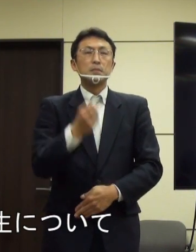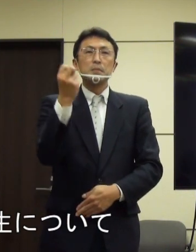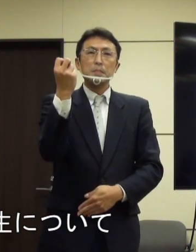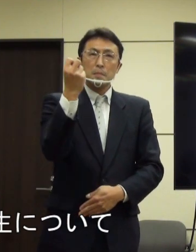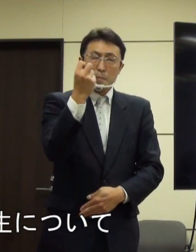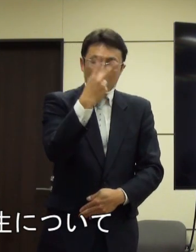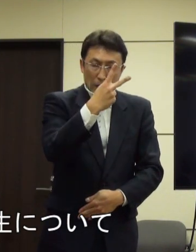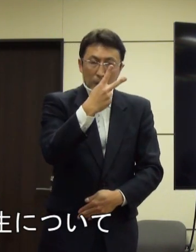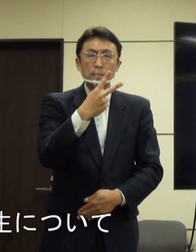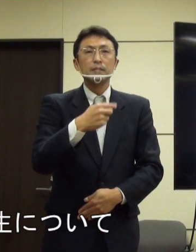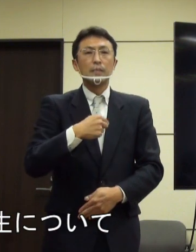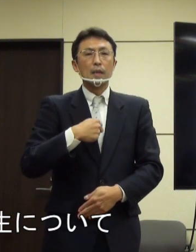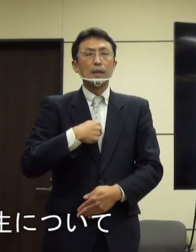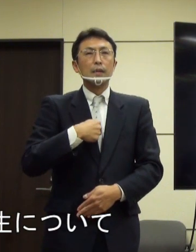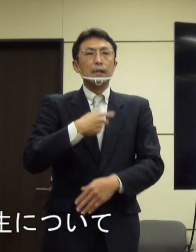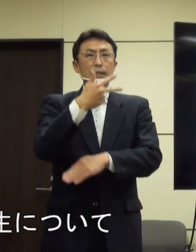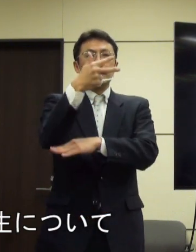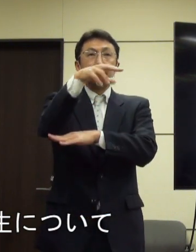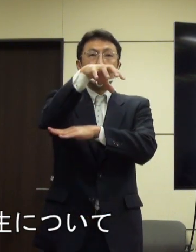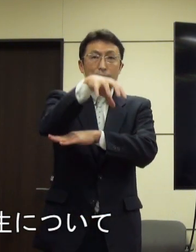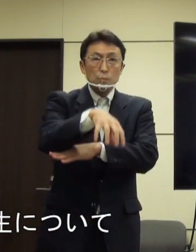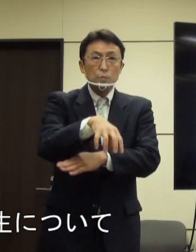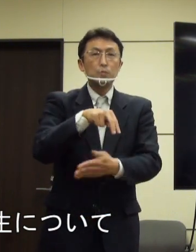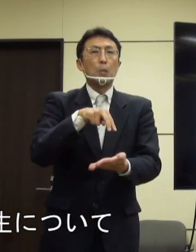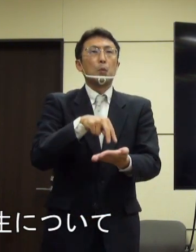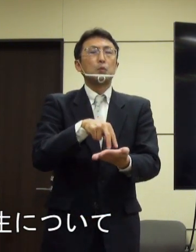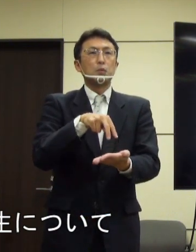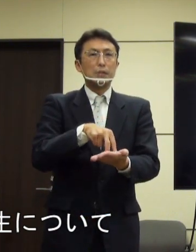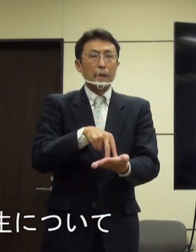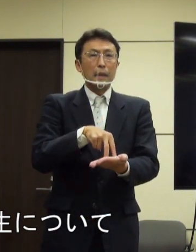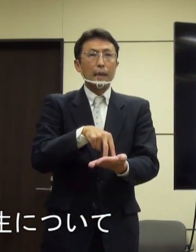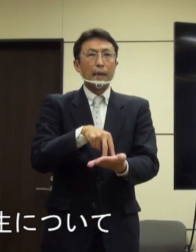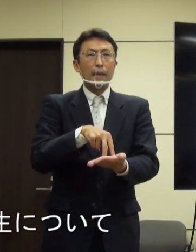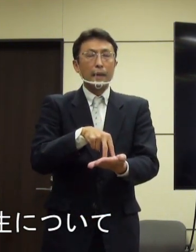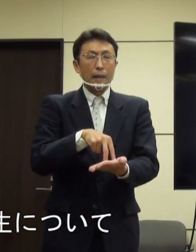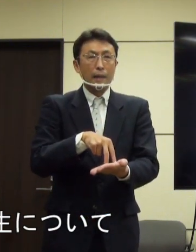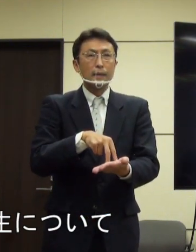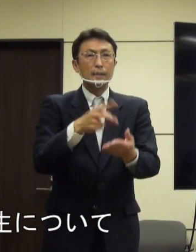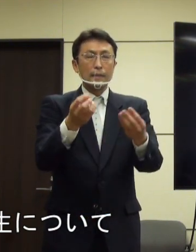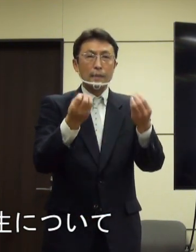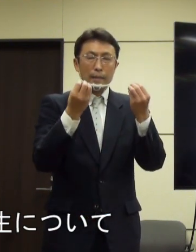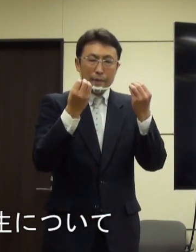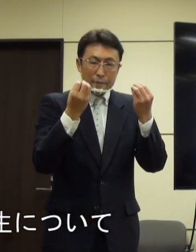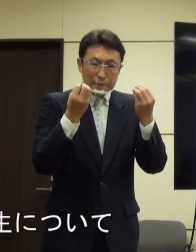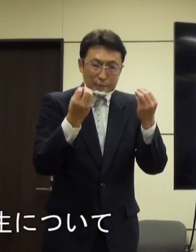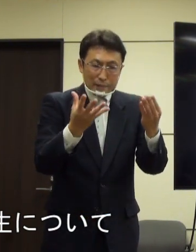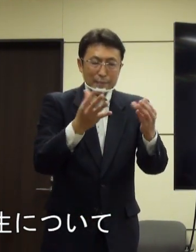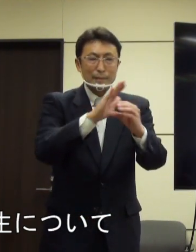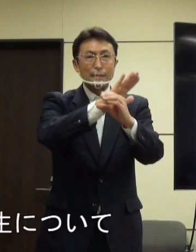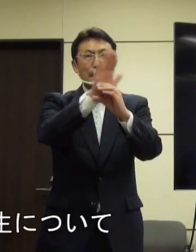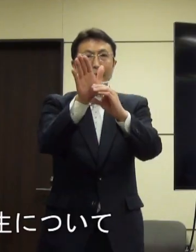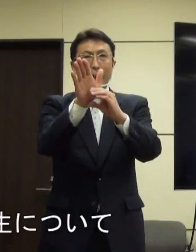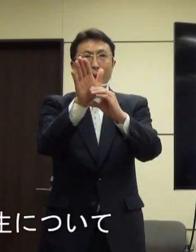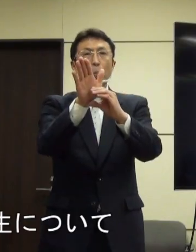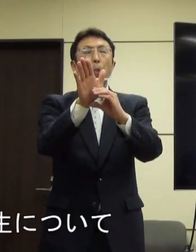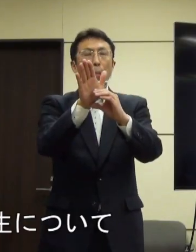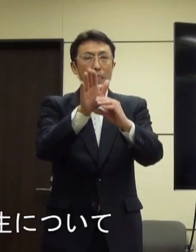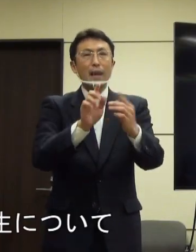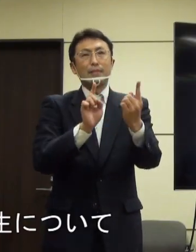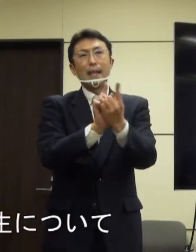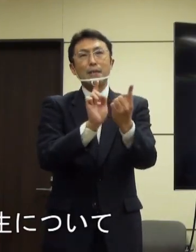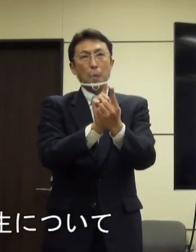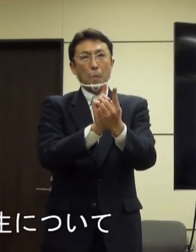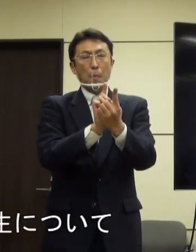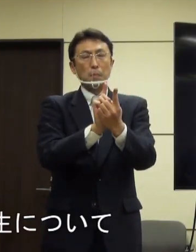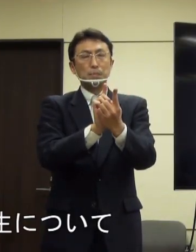ども福島市のでまあこの新型コロナウイルスに関する対応がですね非常にあの